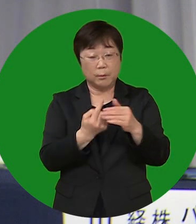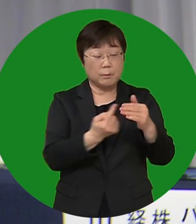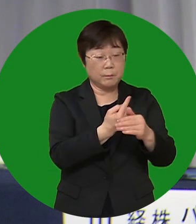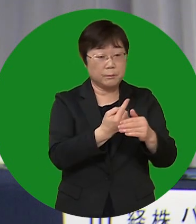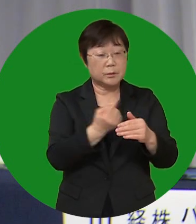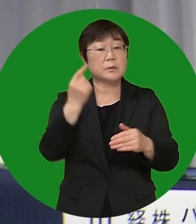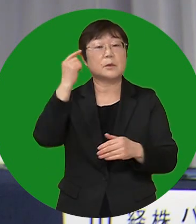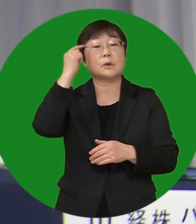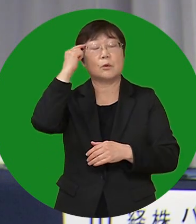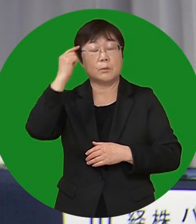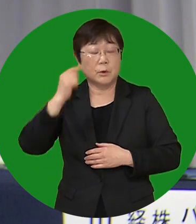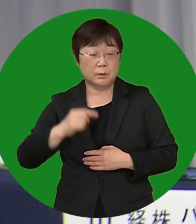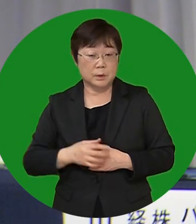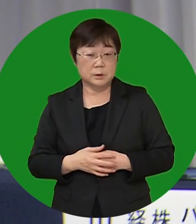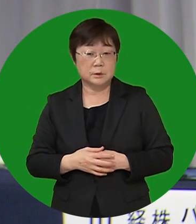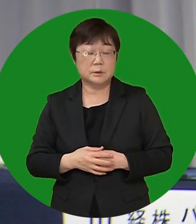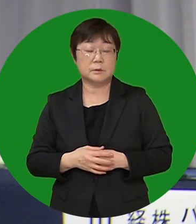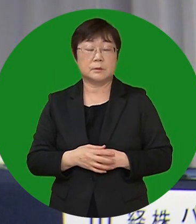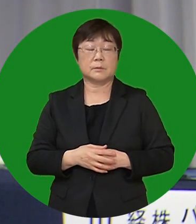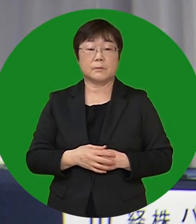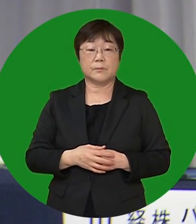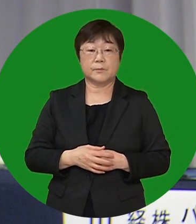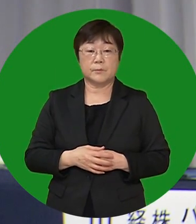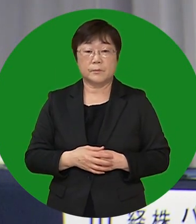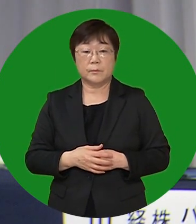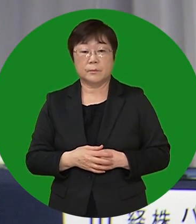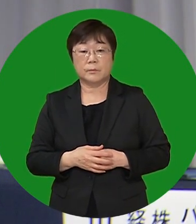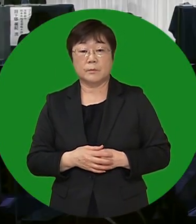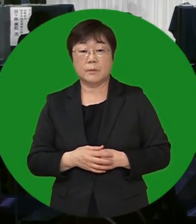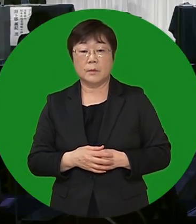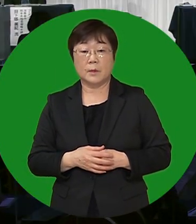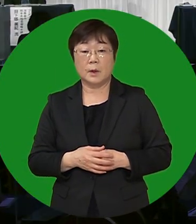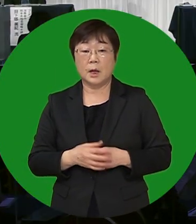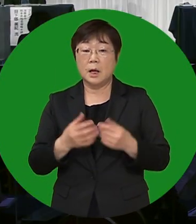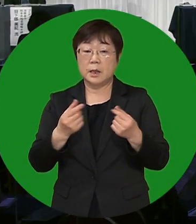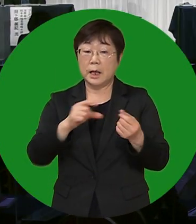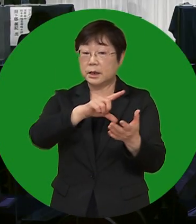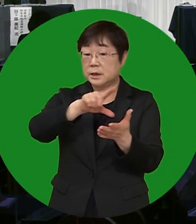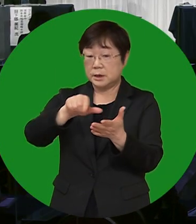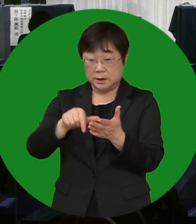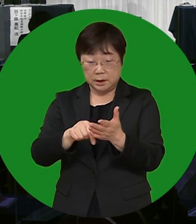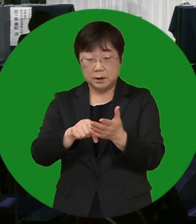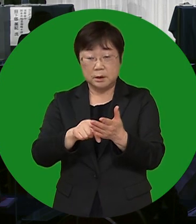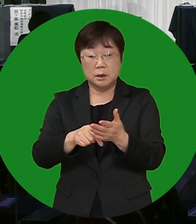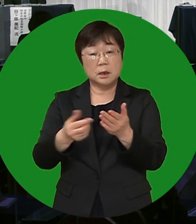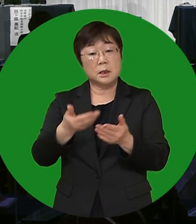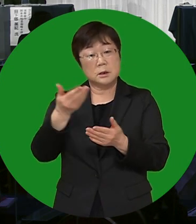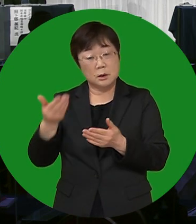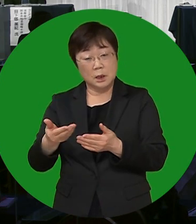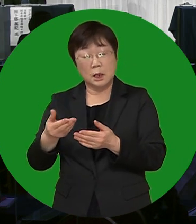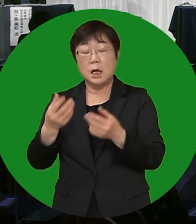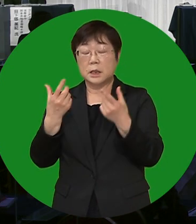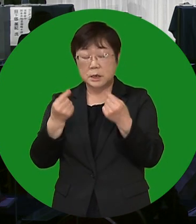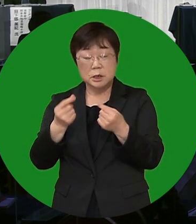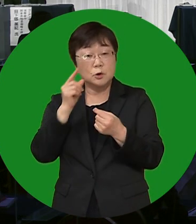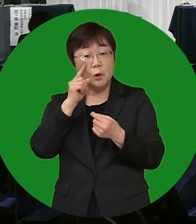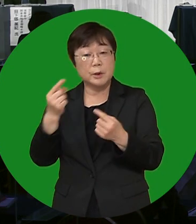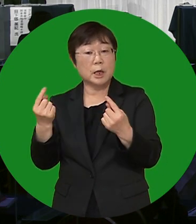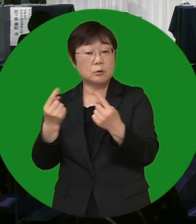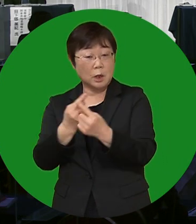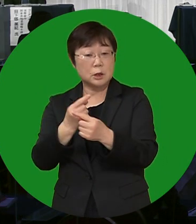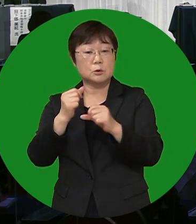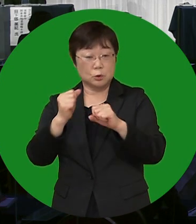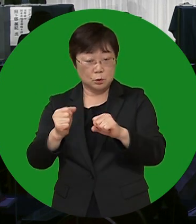非常に生まれたのて歯ないたと思いますやはり地域それからきちんと見える化